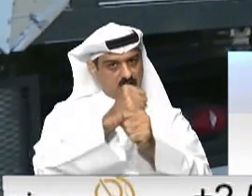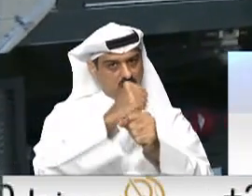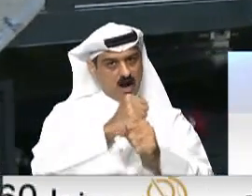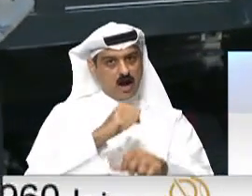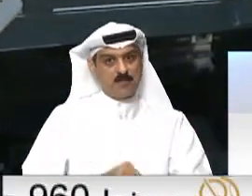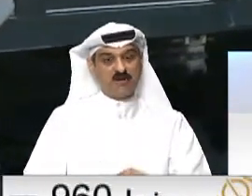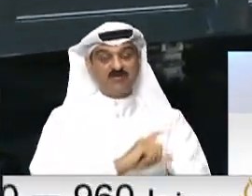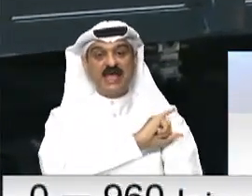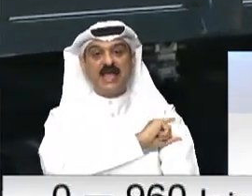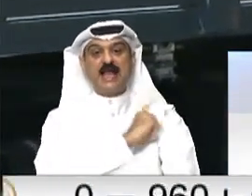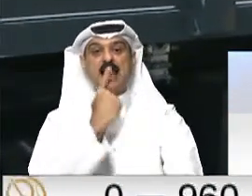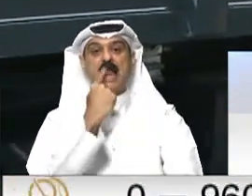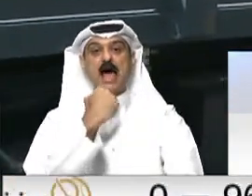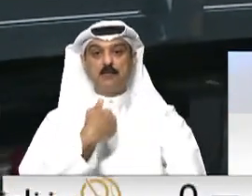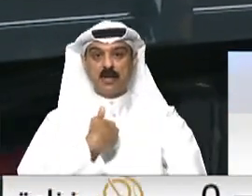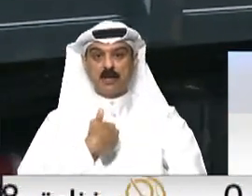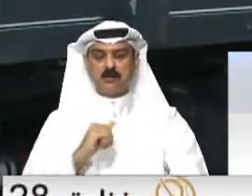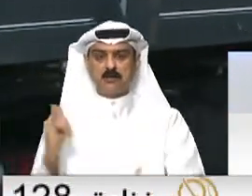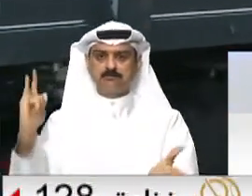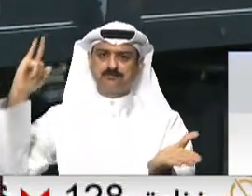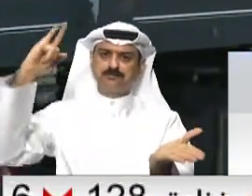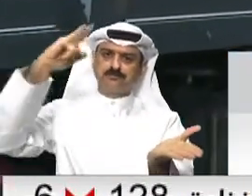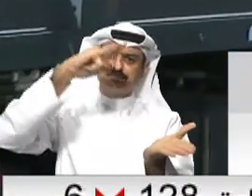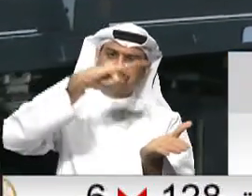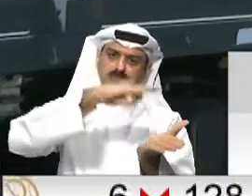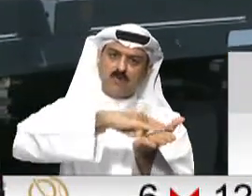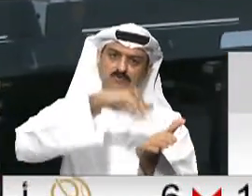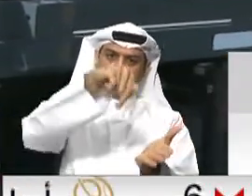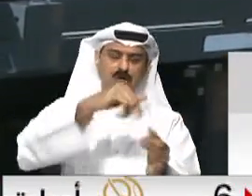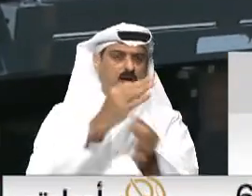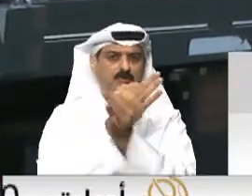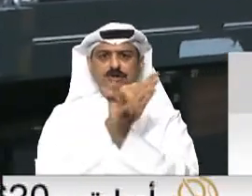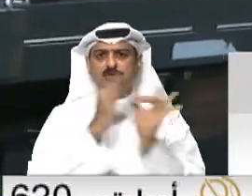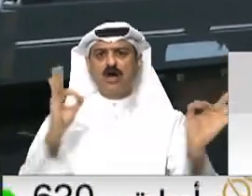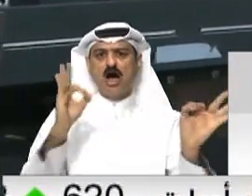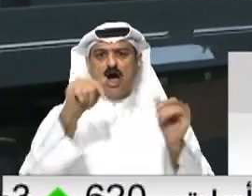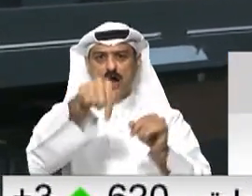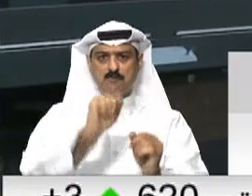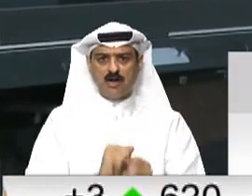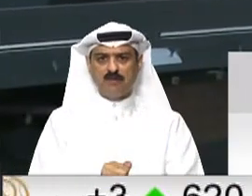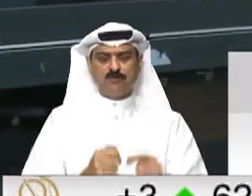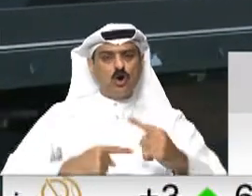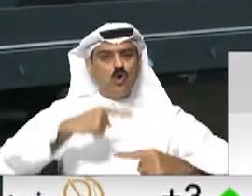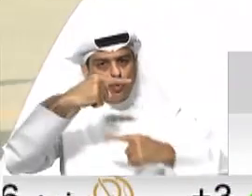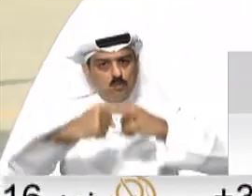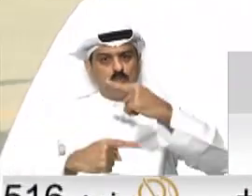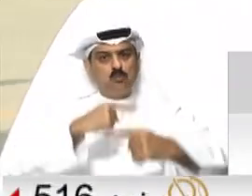كهلال الأحمر الكويتي بجسر جوي متكامل متتالي